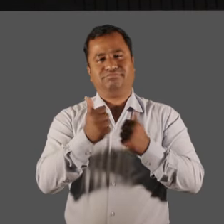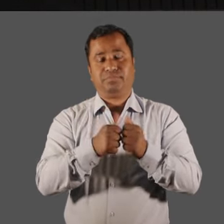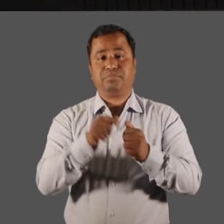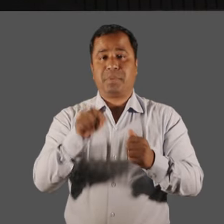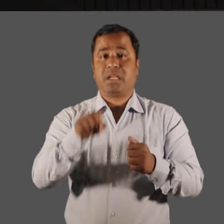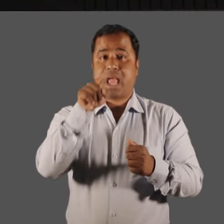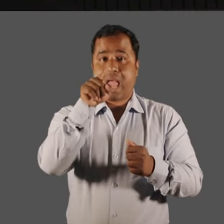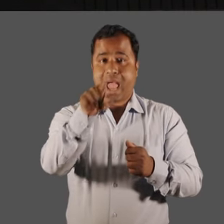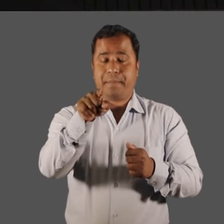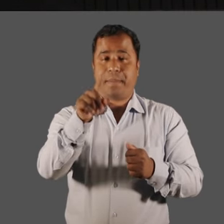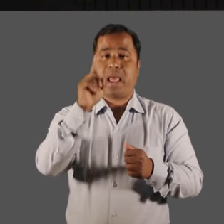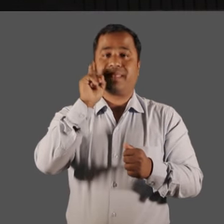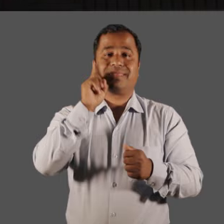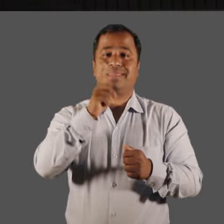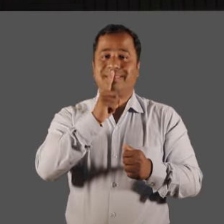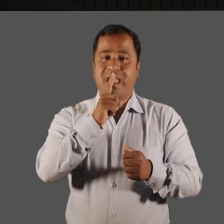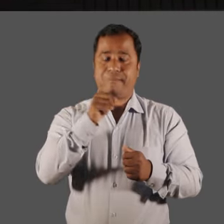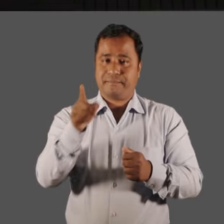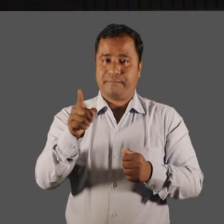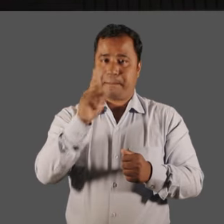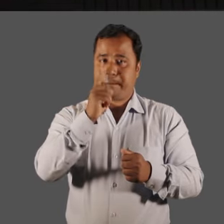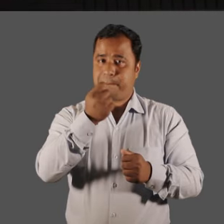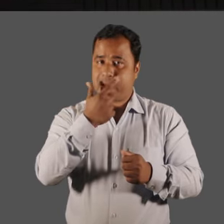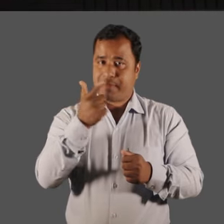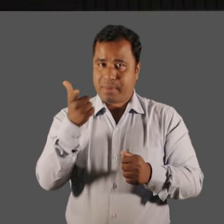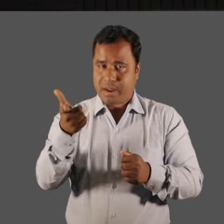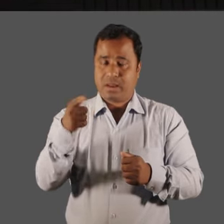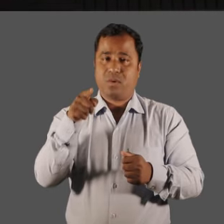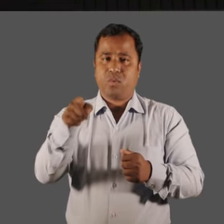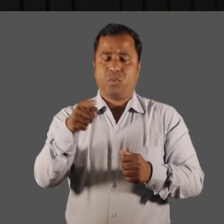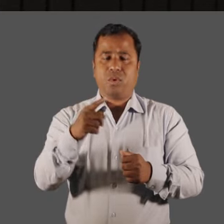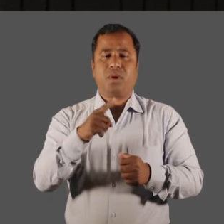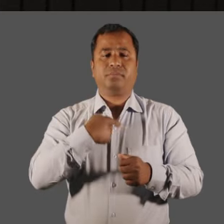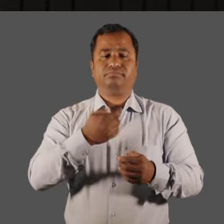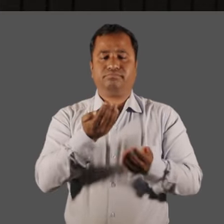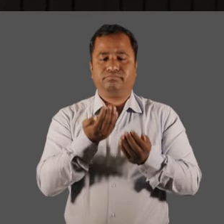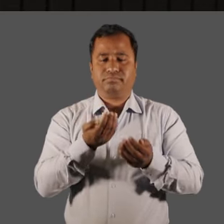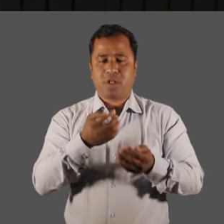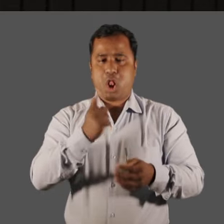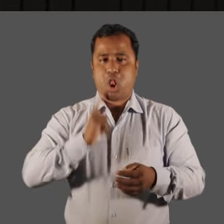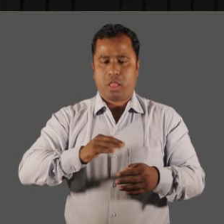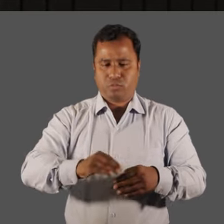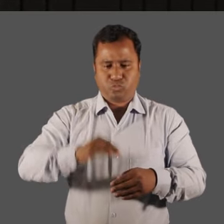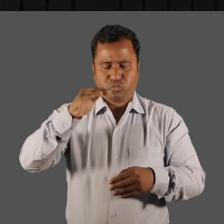মা এরকম কোনো নাম ধরে ডাকার সুযোগ ছিল কিনা, কিংবা আসলে ওই সময়ের অভিজ্ঞতাটা কি?